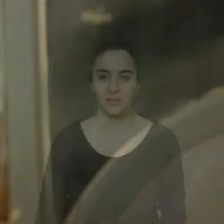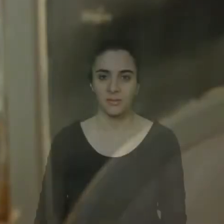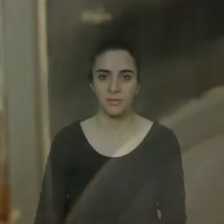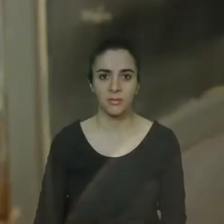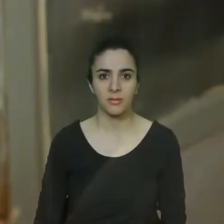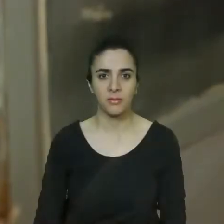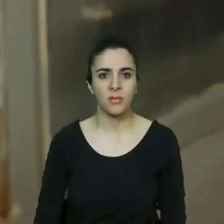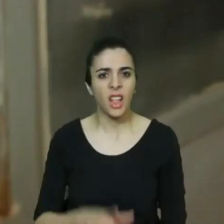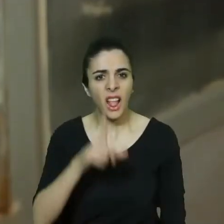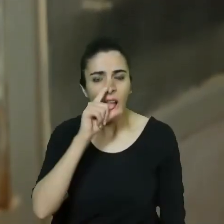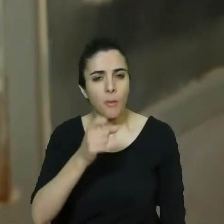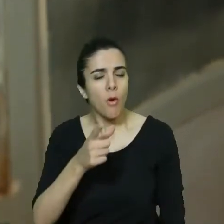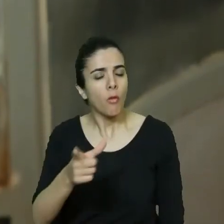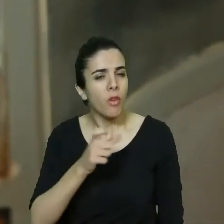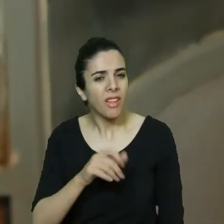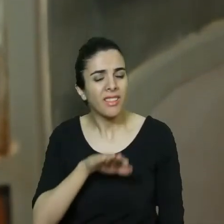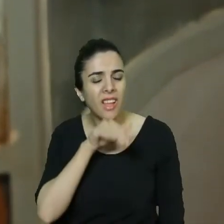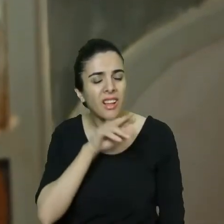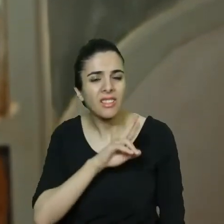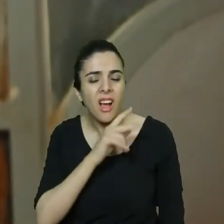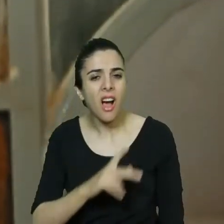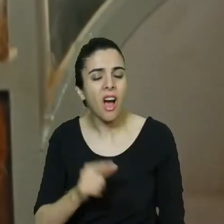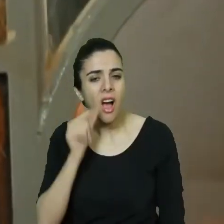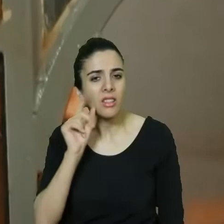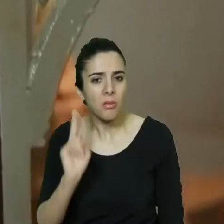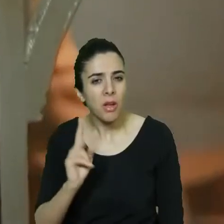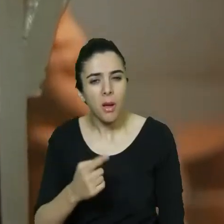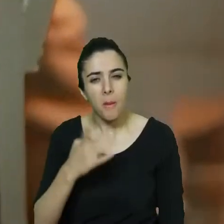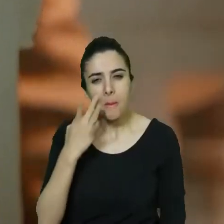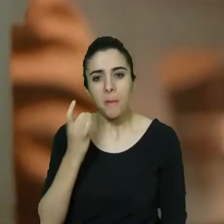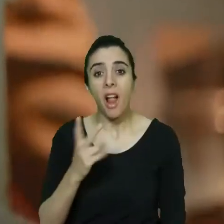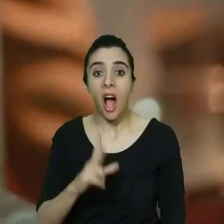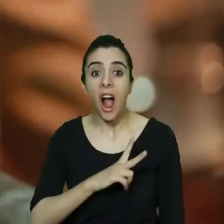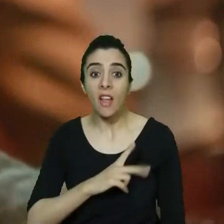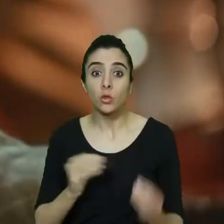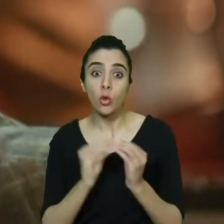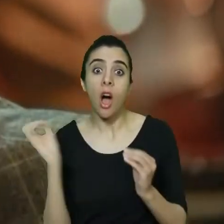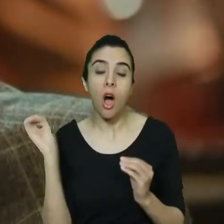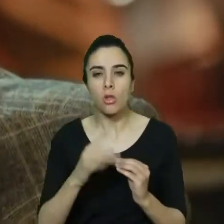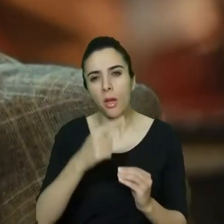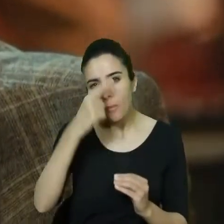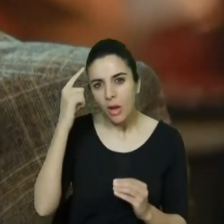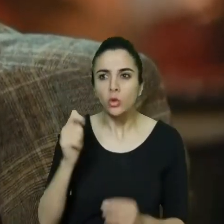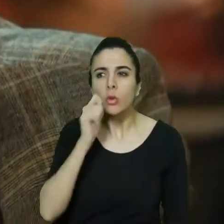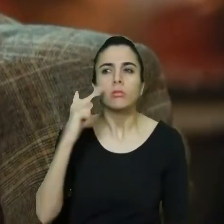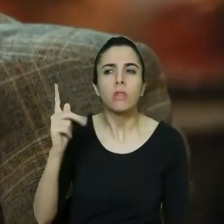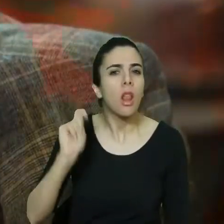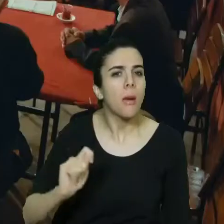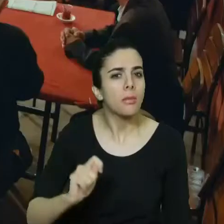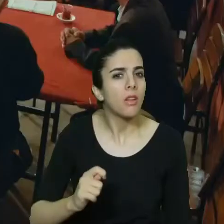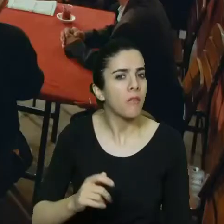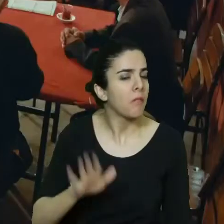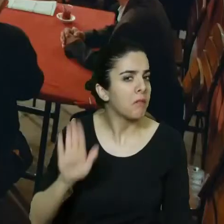Kim vurduysa o zavallı yaşlı adamcağızı, belli ki suçu alevlerin üstüne yıkmak istiyor. Kim bilir, belki de Sunniler yapmıştır bu